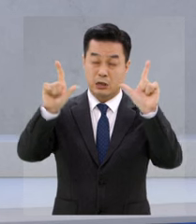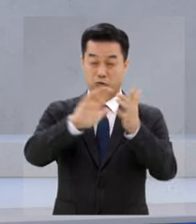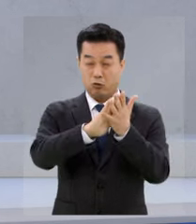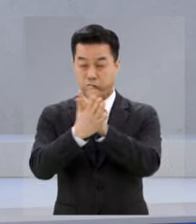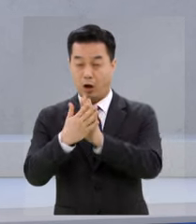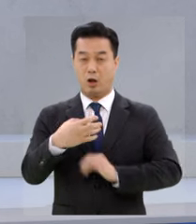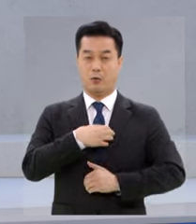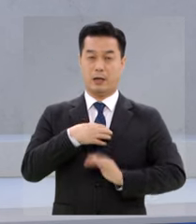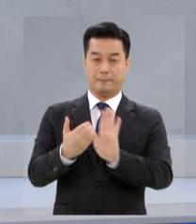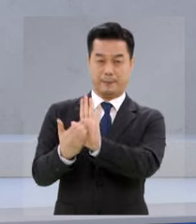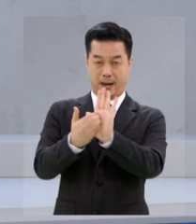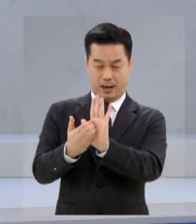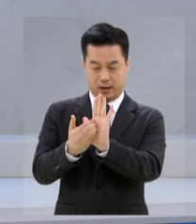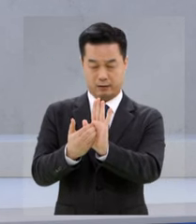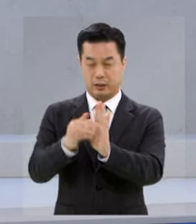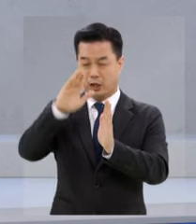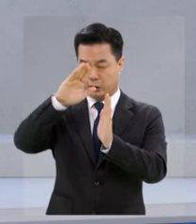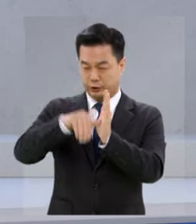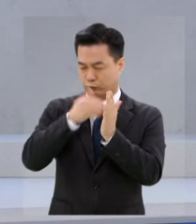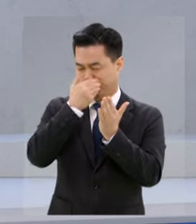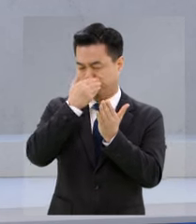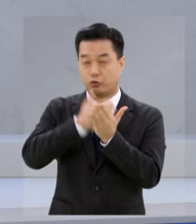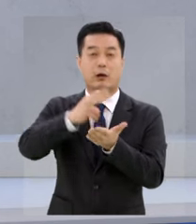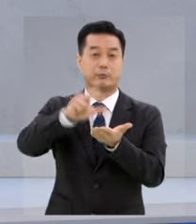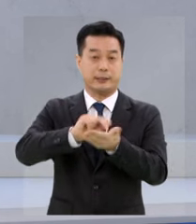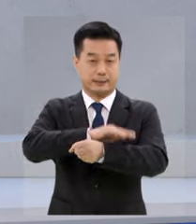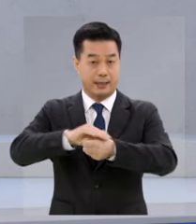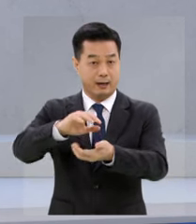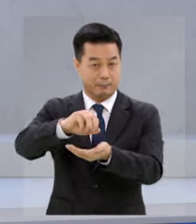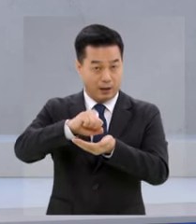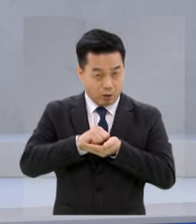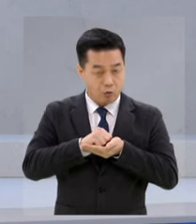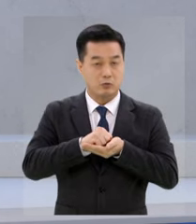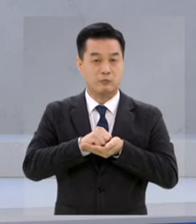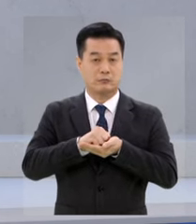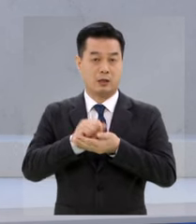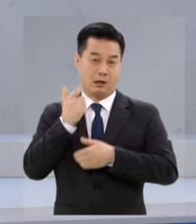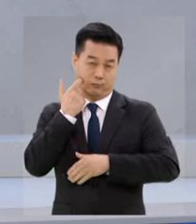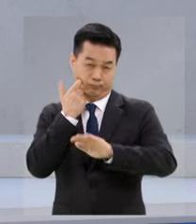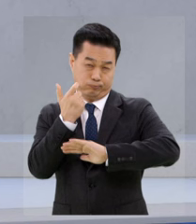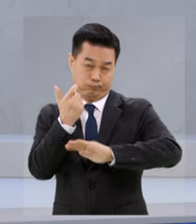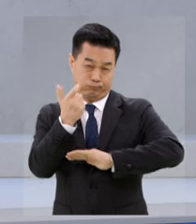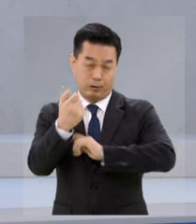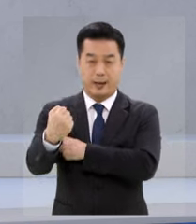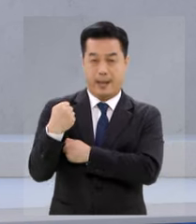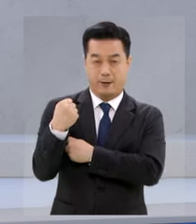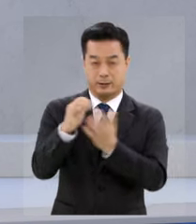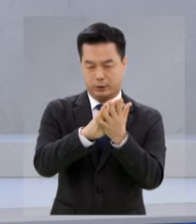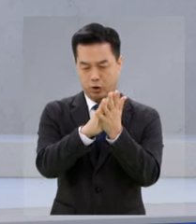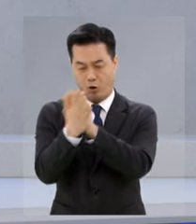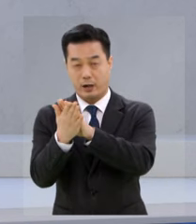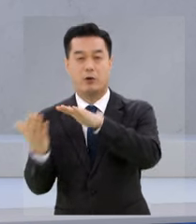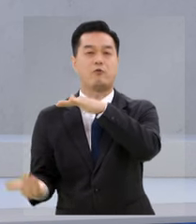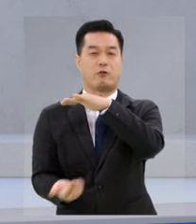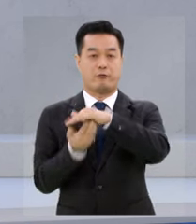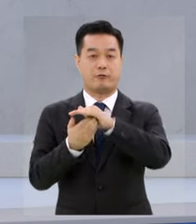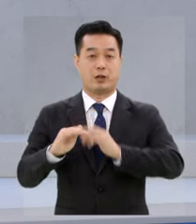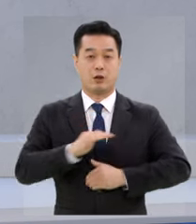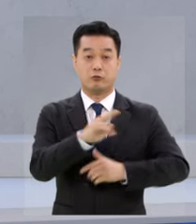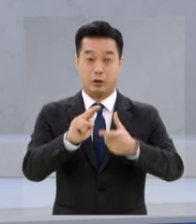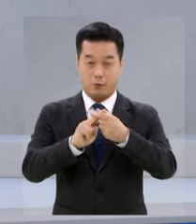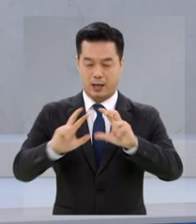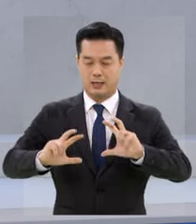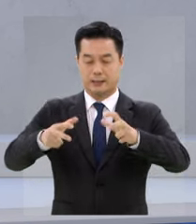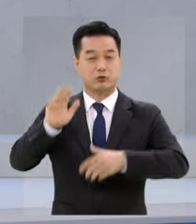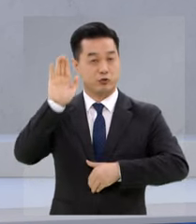시대적 과제를 엄중히 받아들이고 지속가능한 에너지 전화를 달성해 우리와 지구의 미래를